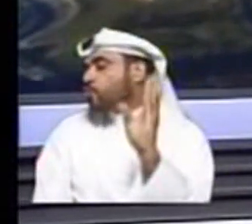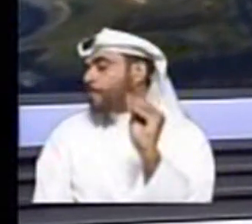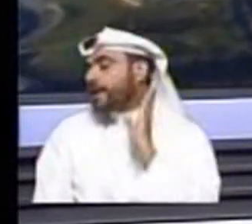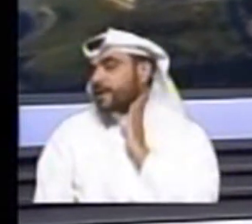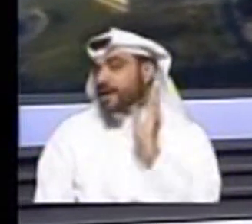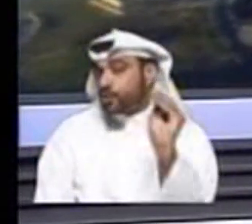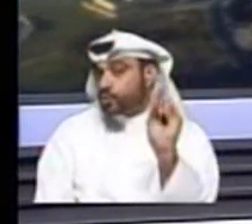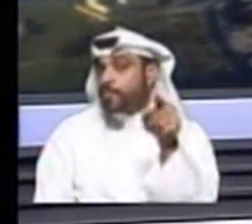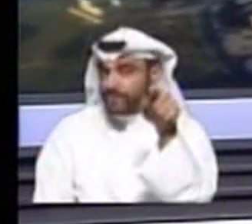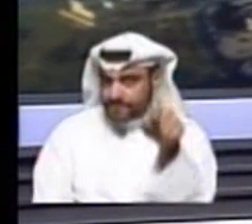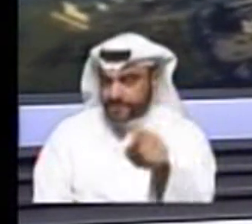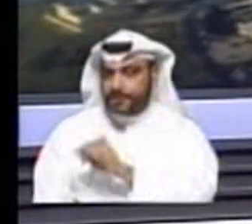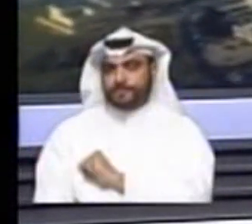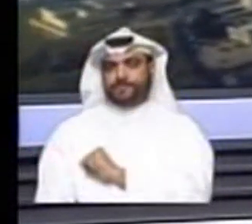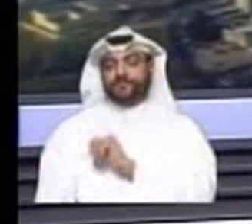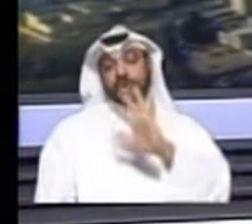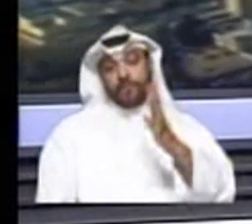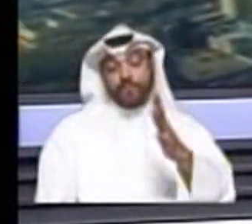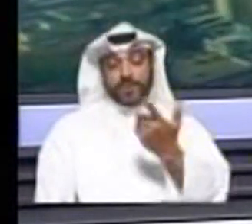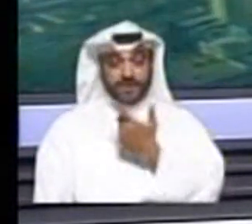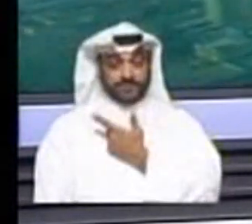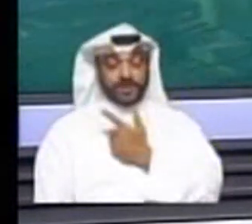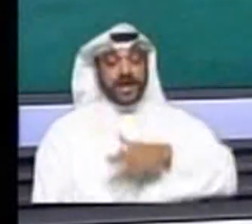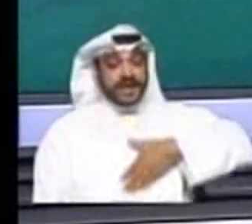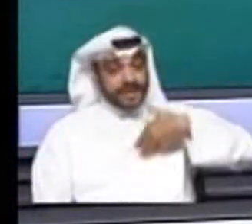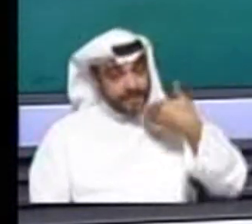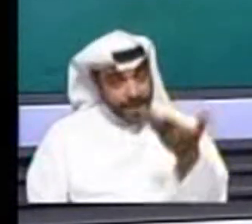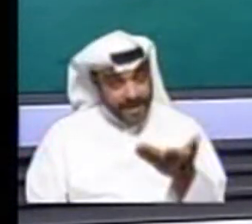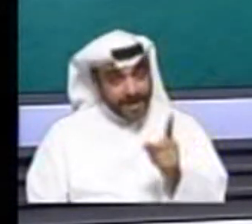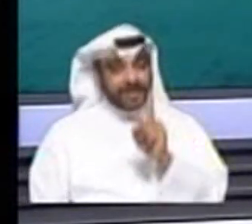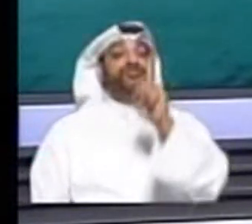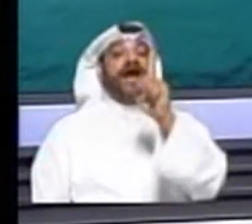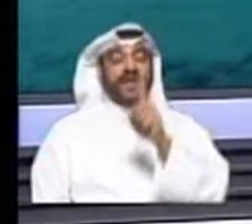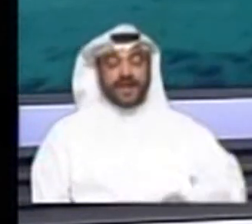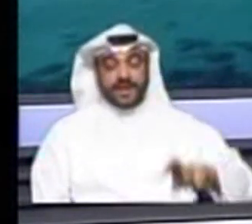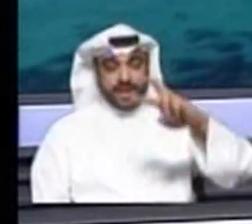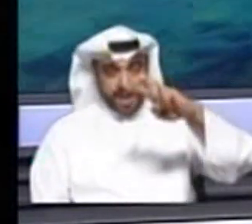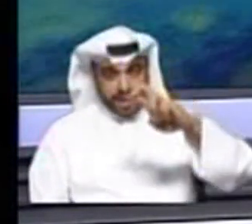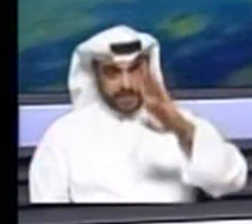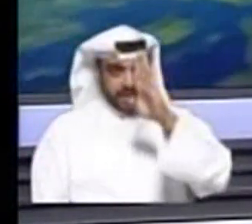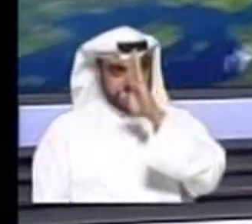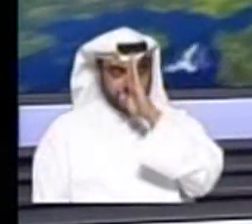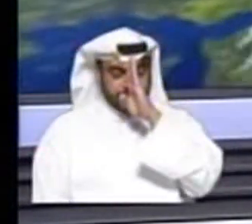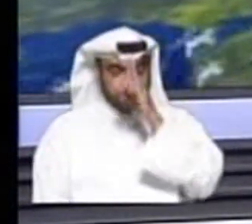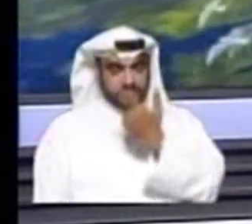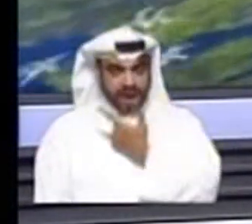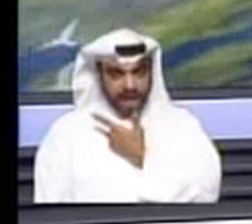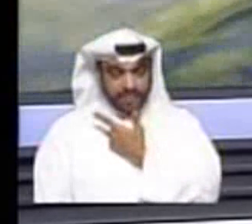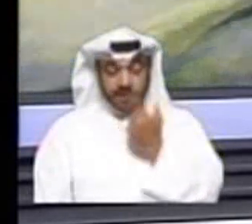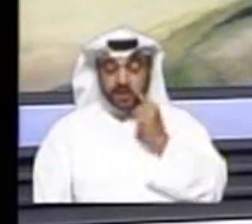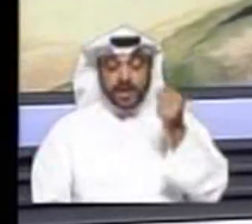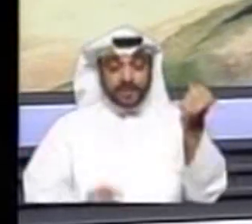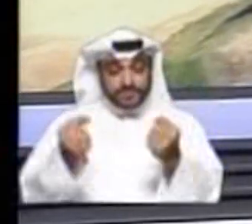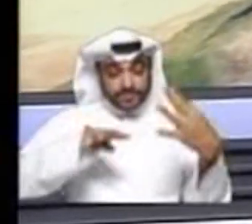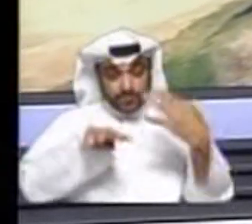عدم الاستقرار خلال الأيام الثلاثة المقبلة، لذلك نتمنى منكم خلال هذه الأيام عدم تداول أي رسائل من خلال مواقع التواصل